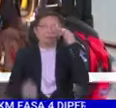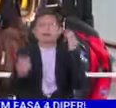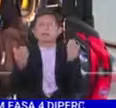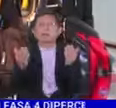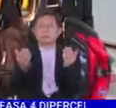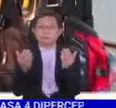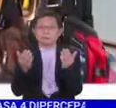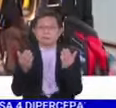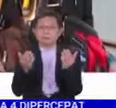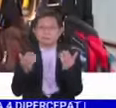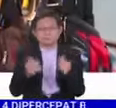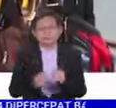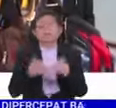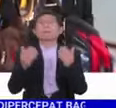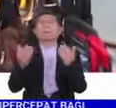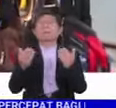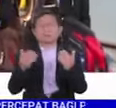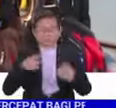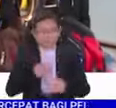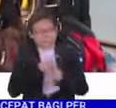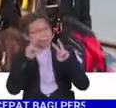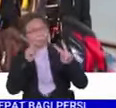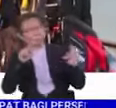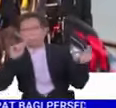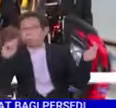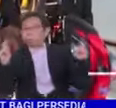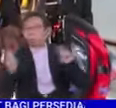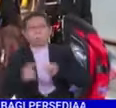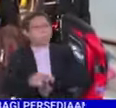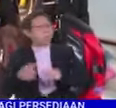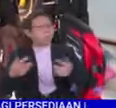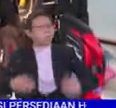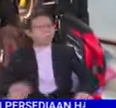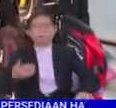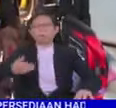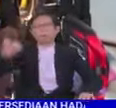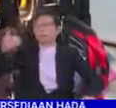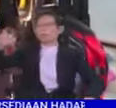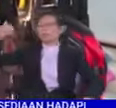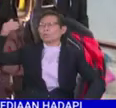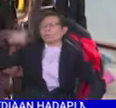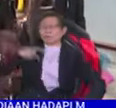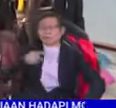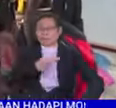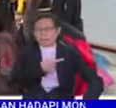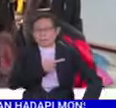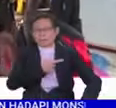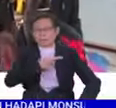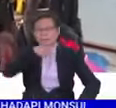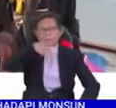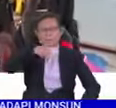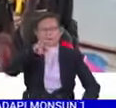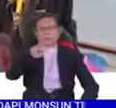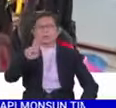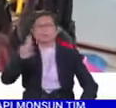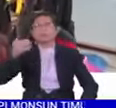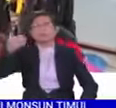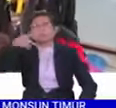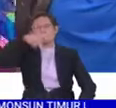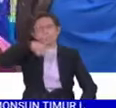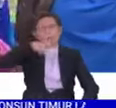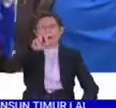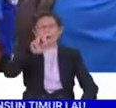Alhamdulillah lah, kali ini kita tengok perubahan ketara lah. Sebab sebelum-sebelum ni kalau kita tengok net-net PRU yang lepas-lepas,